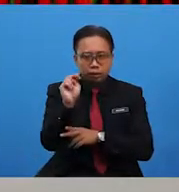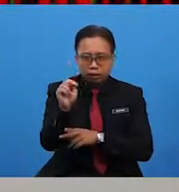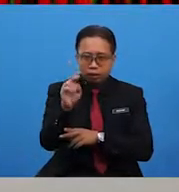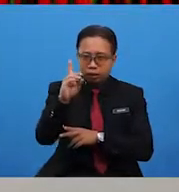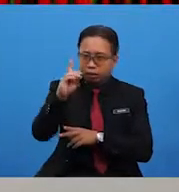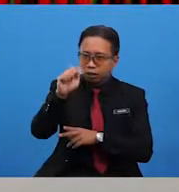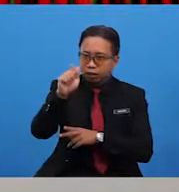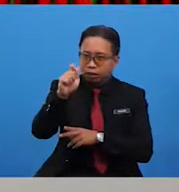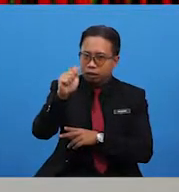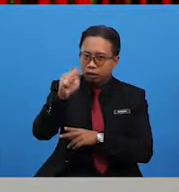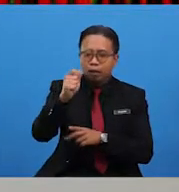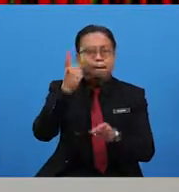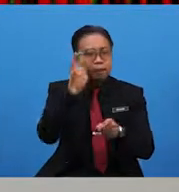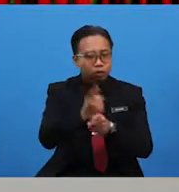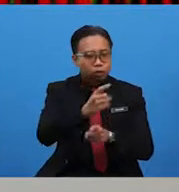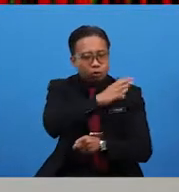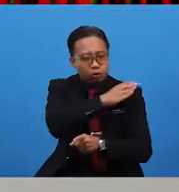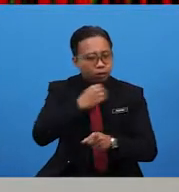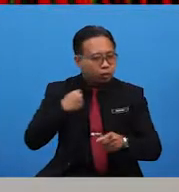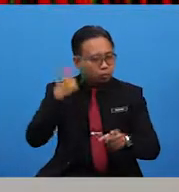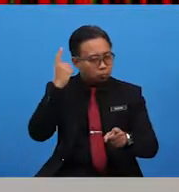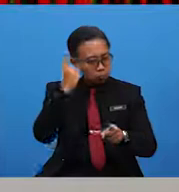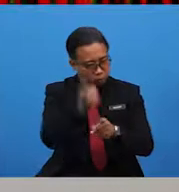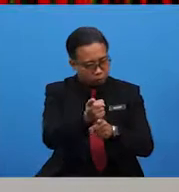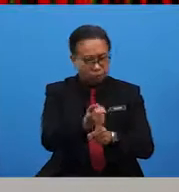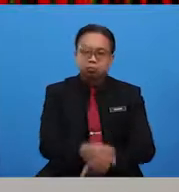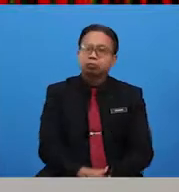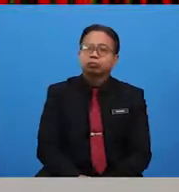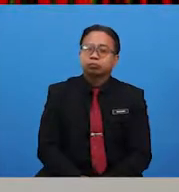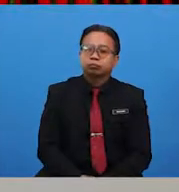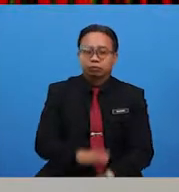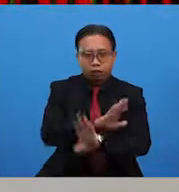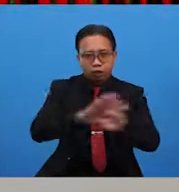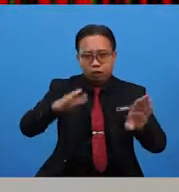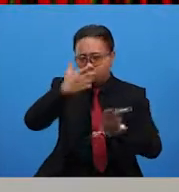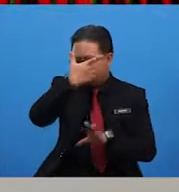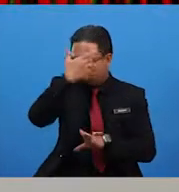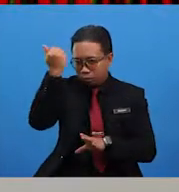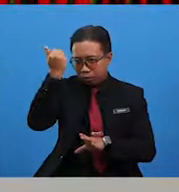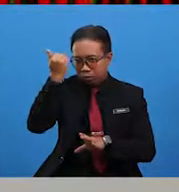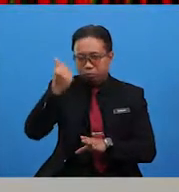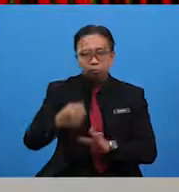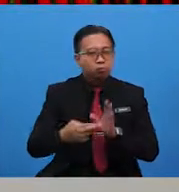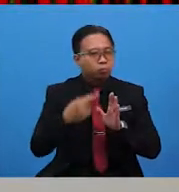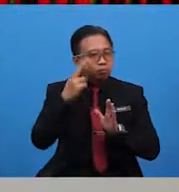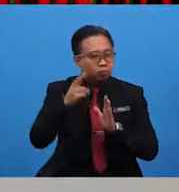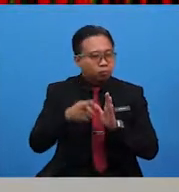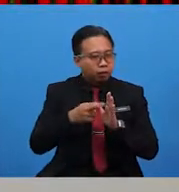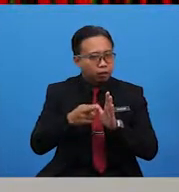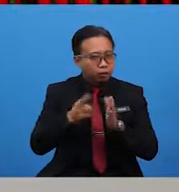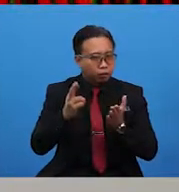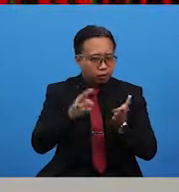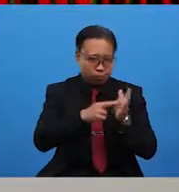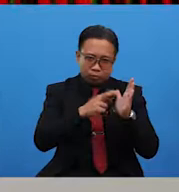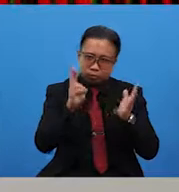tayang diperolehi Shahih dan tepat betul jangan lupa pada pelajar record kan semua dapatkan sumber maklumat